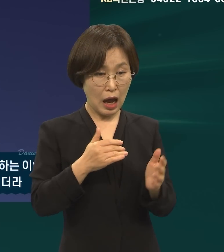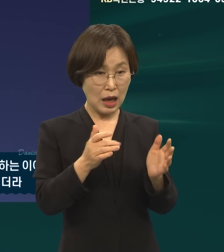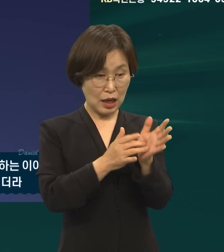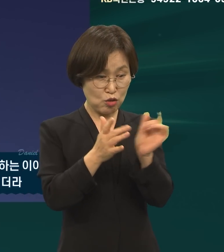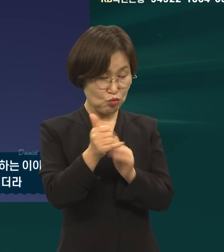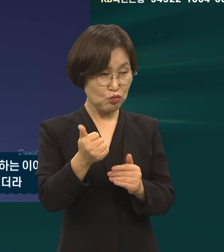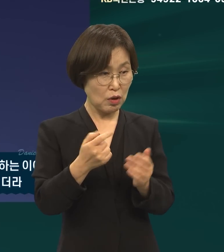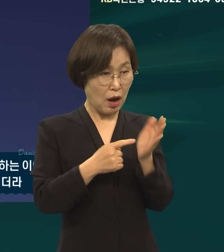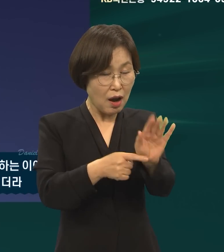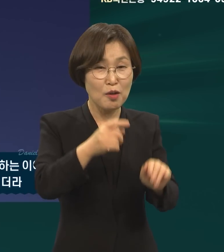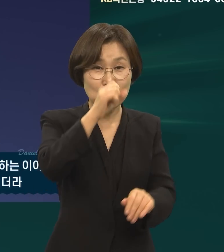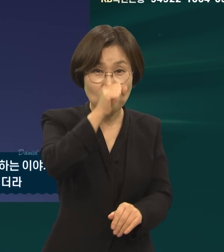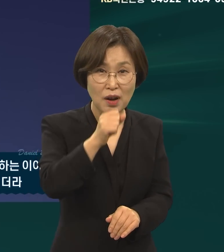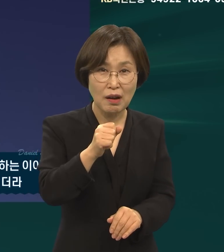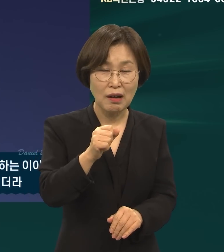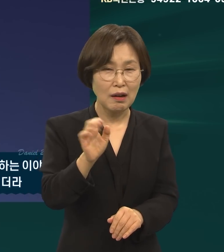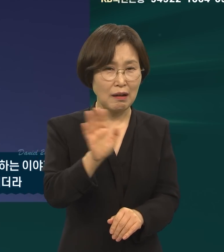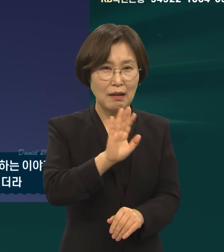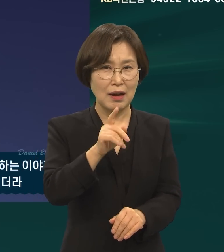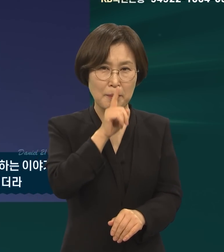되지.